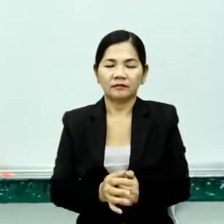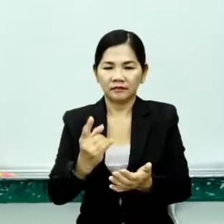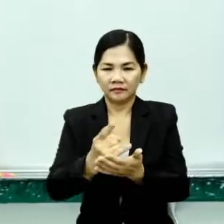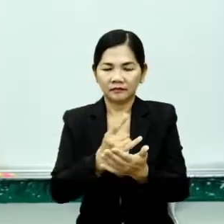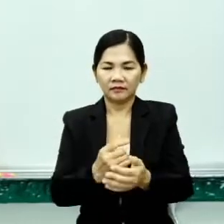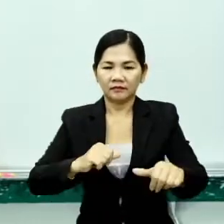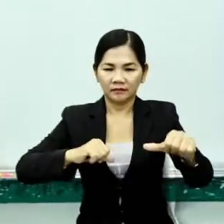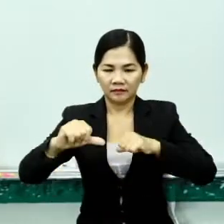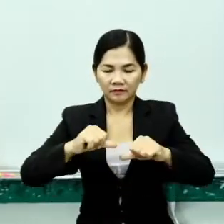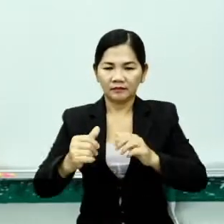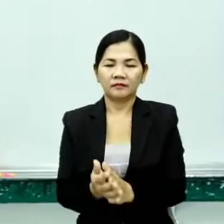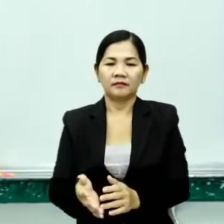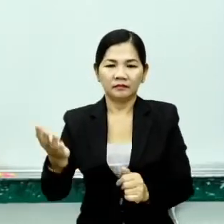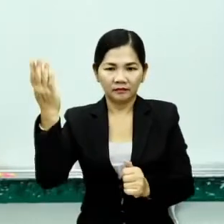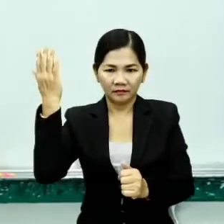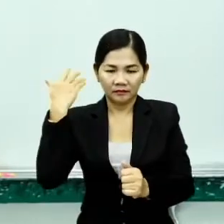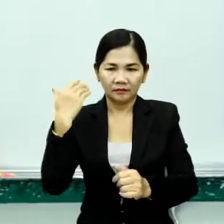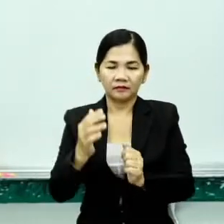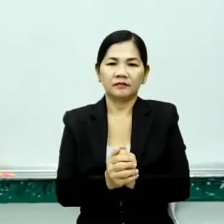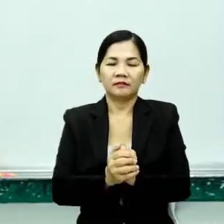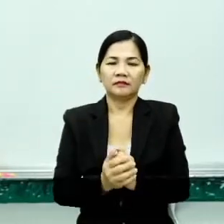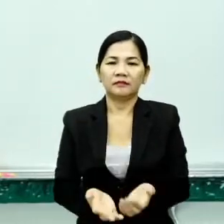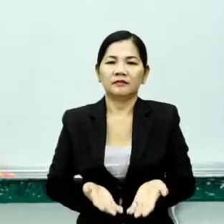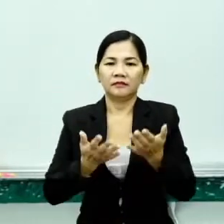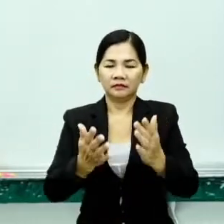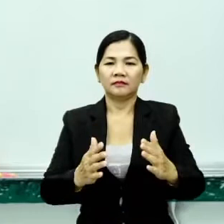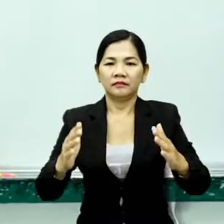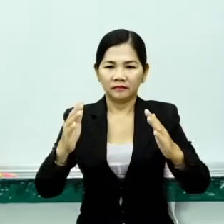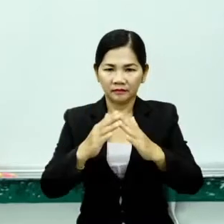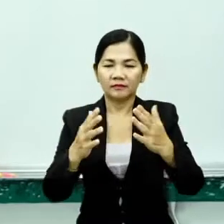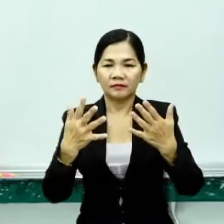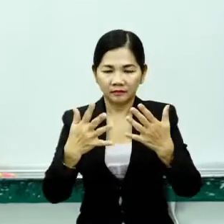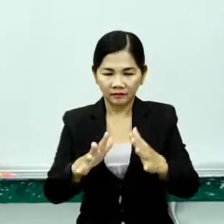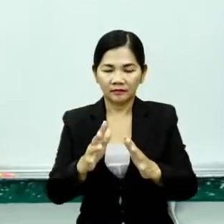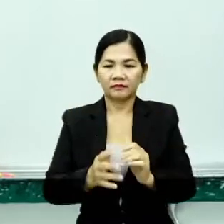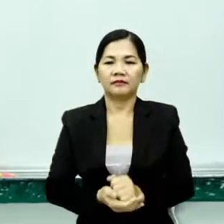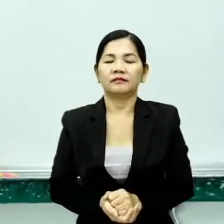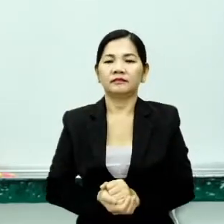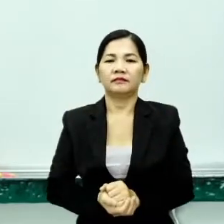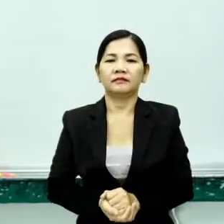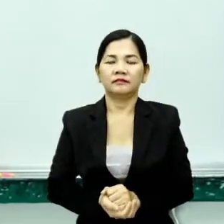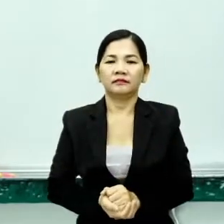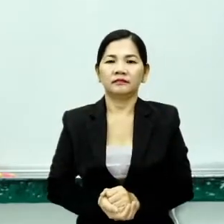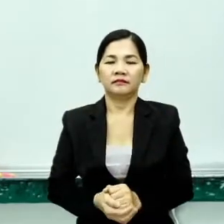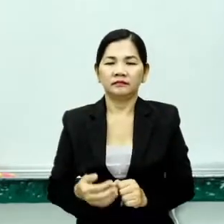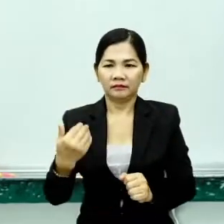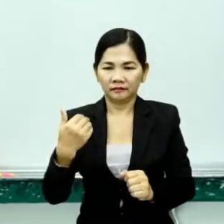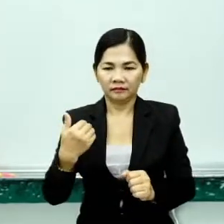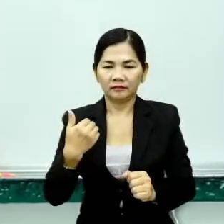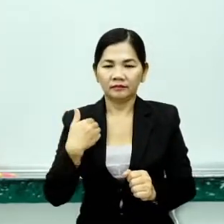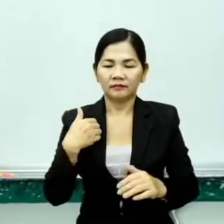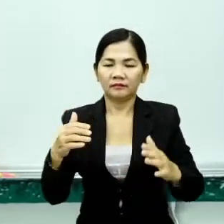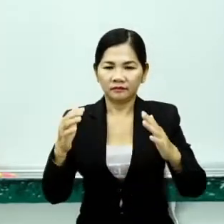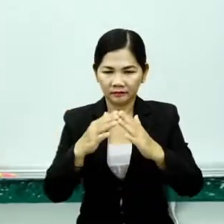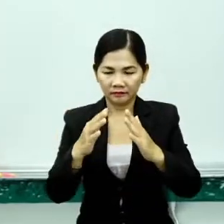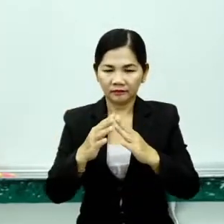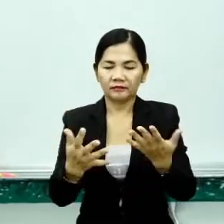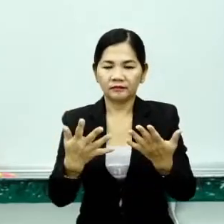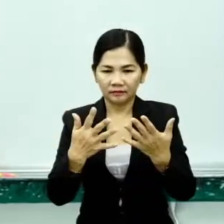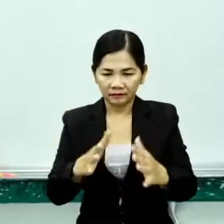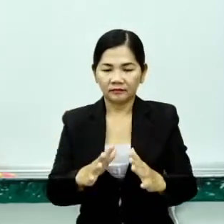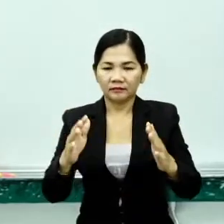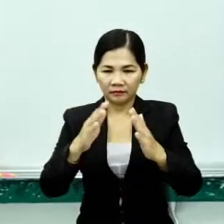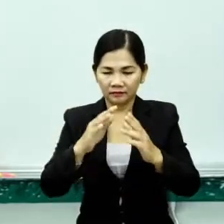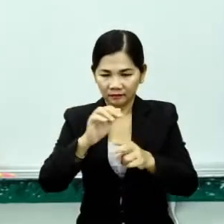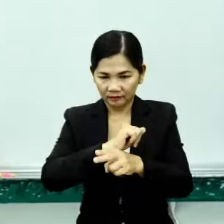riêng vật chia xa dương bị thằng ngày muốn chà nè rút bạn đã cách cáp tia xâm rập con đài rồi tế chà, cứ nè cổ bạn đã cạch cá